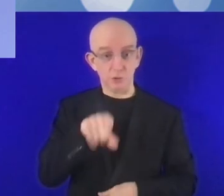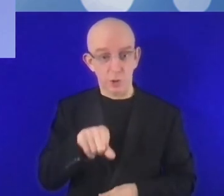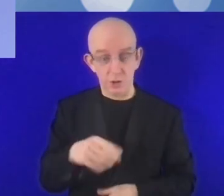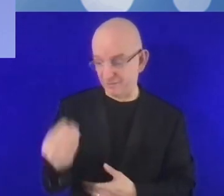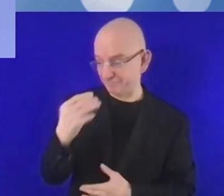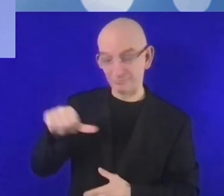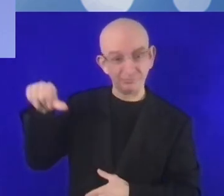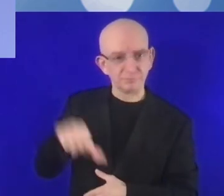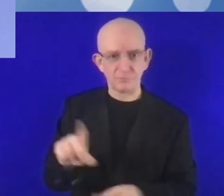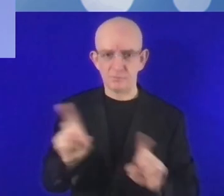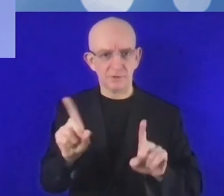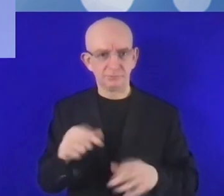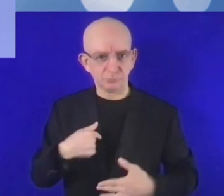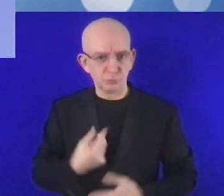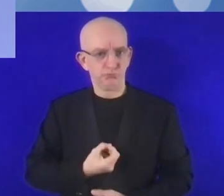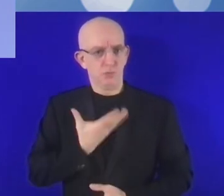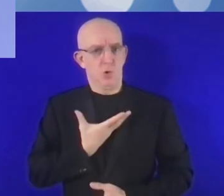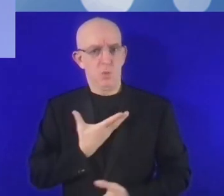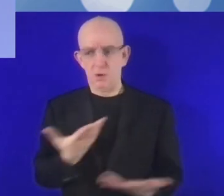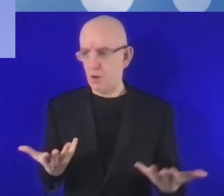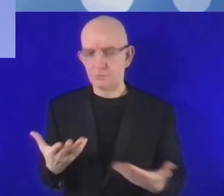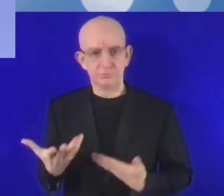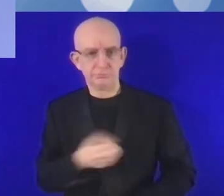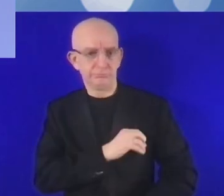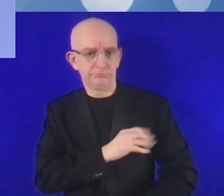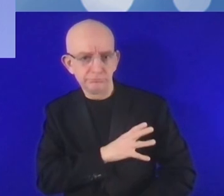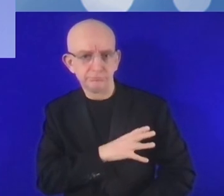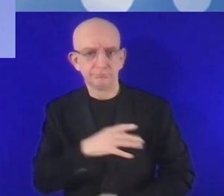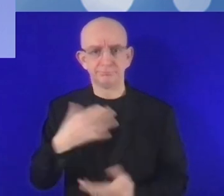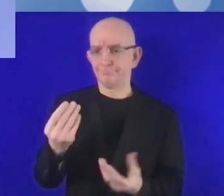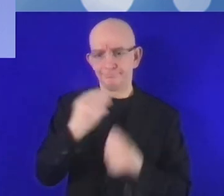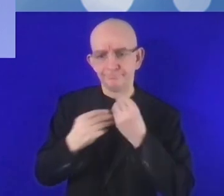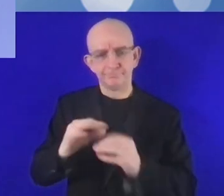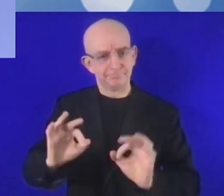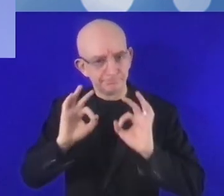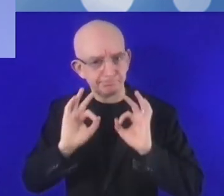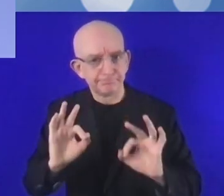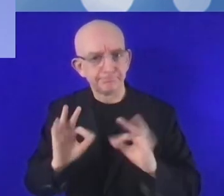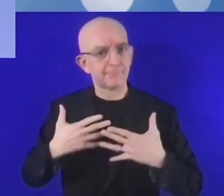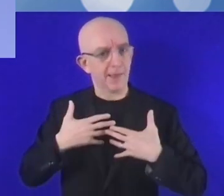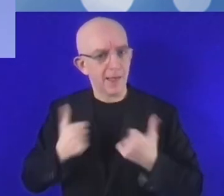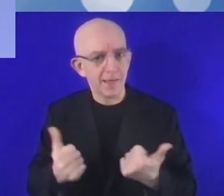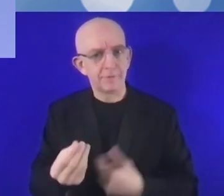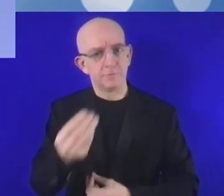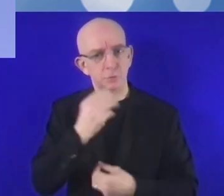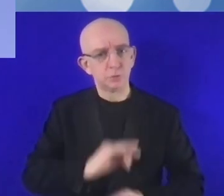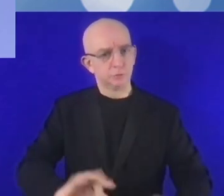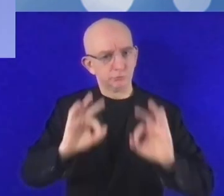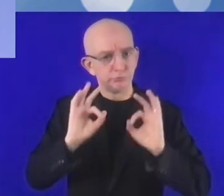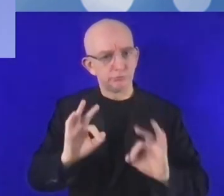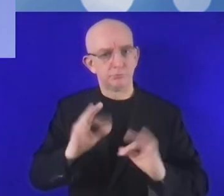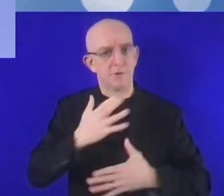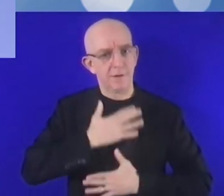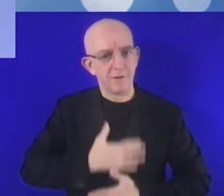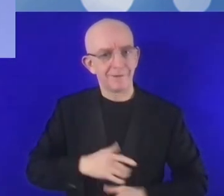такой едой, разве что семилеток. Поэтому так важно ответить на вопрос, чем является качество